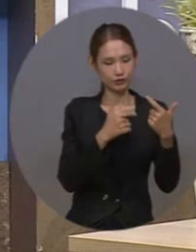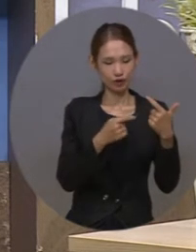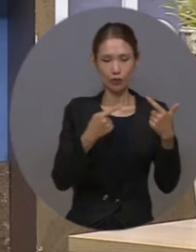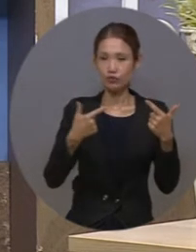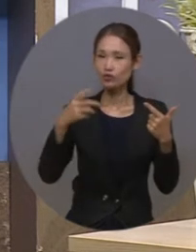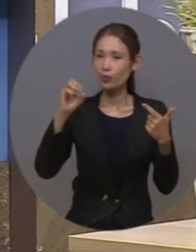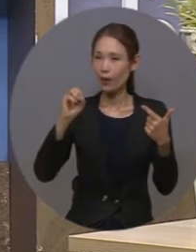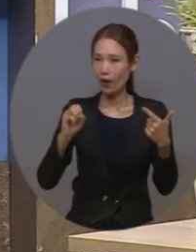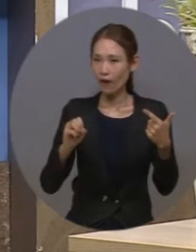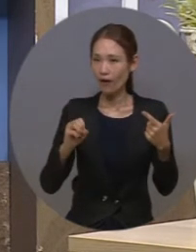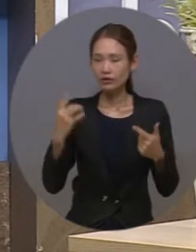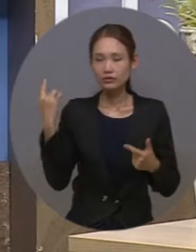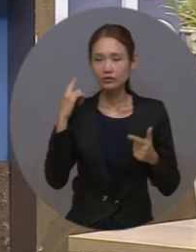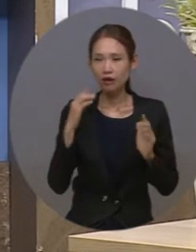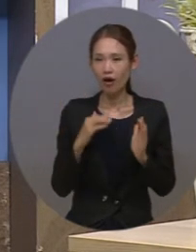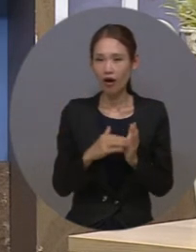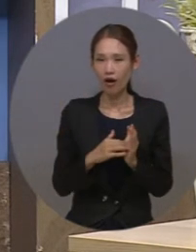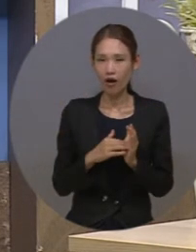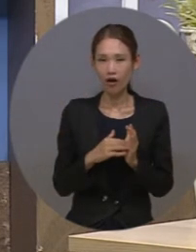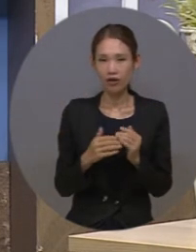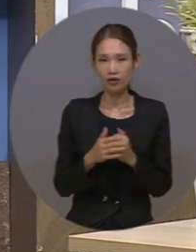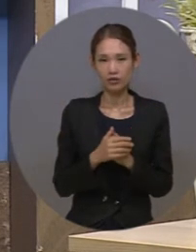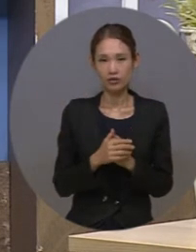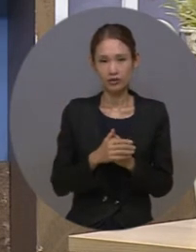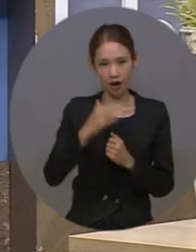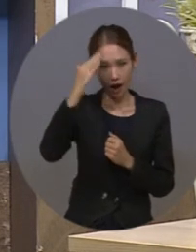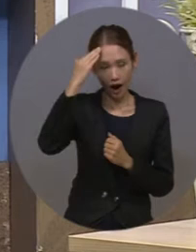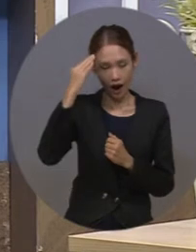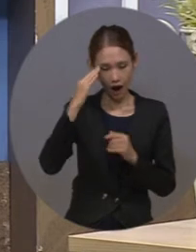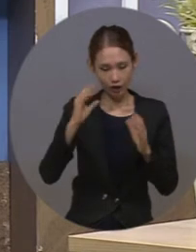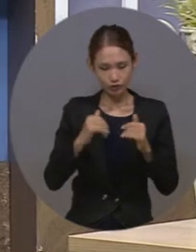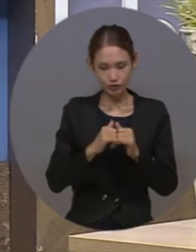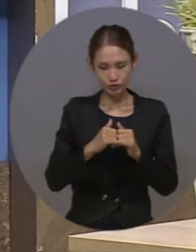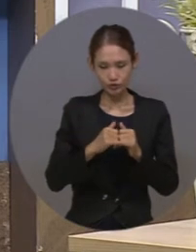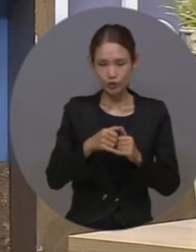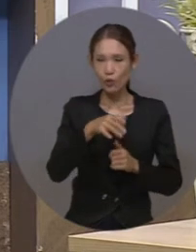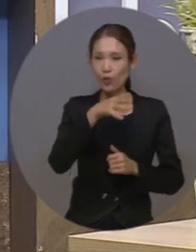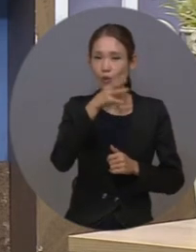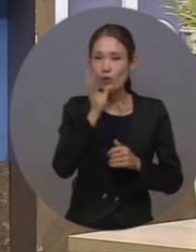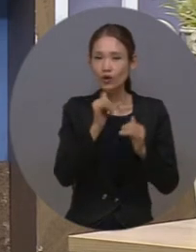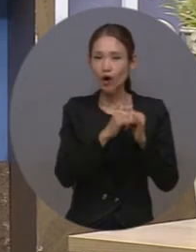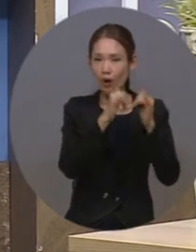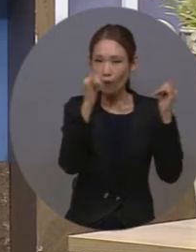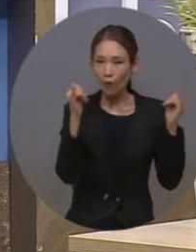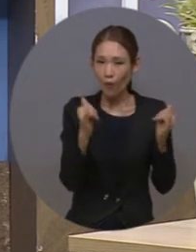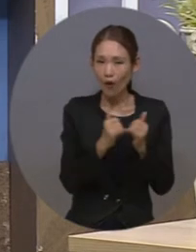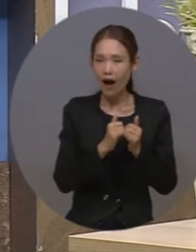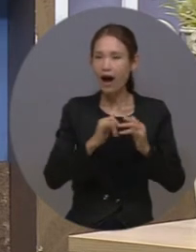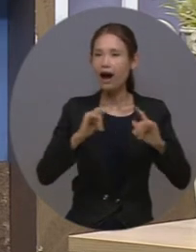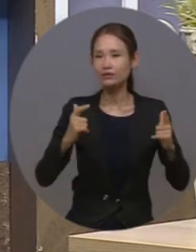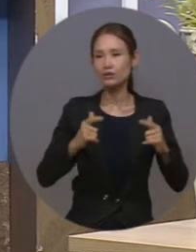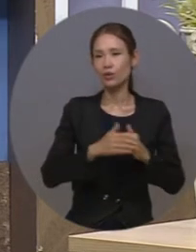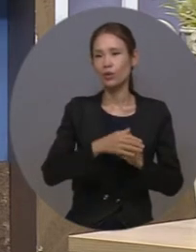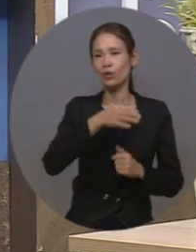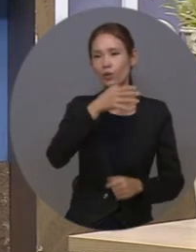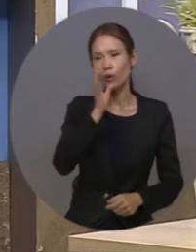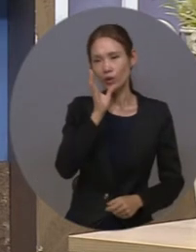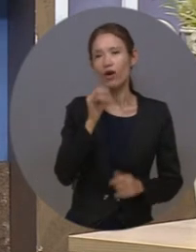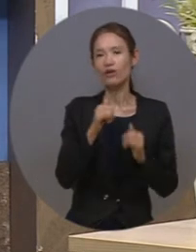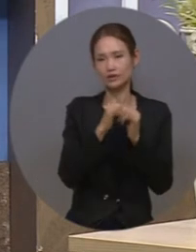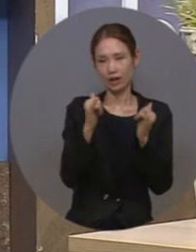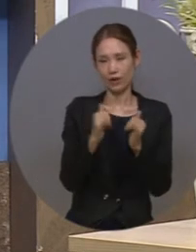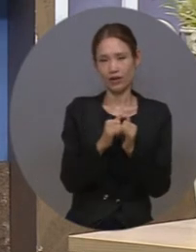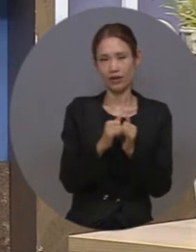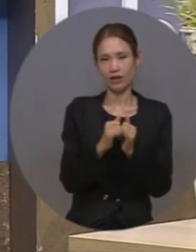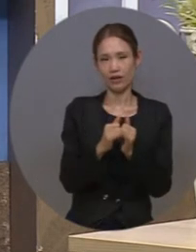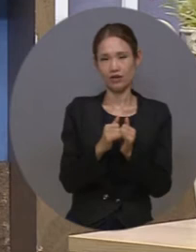16.6%나 됐다고 제가 들었어요. 네, 네. 그래서 이제 우리가 고령화 사회가 아니라 고령 사회로 접어들었다. 그렇죠. 네. 그래서 사실상